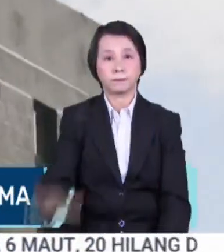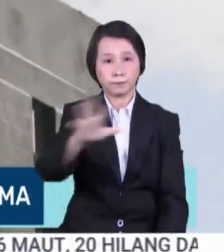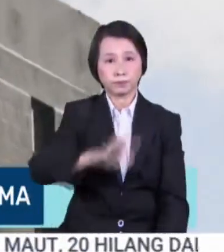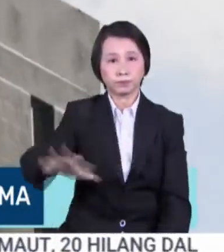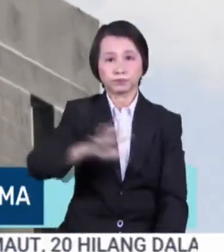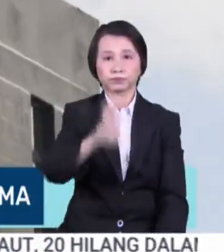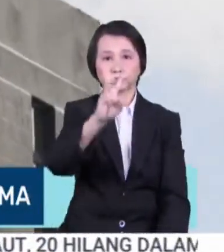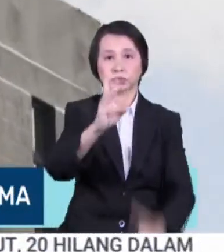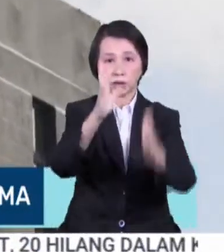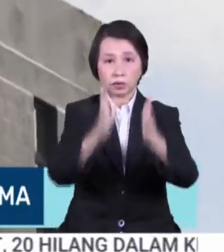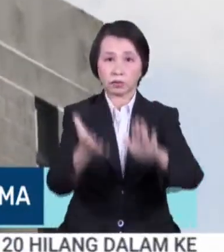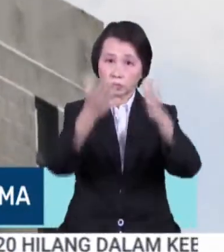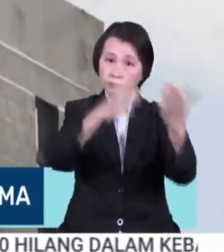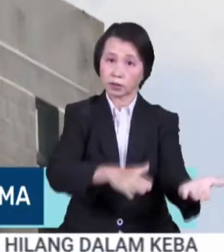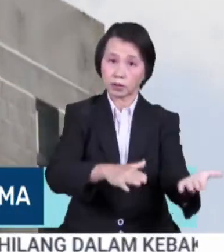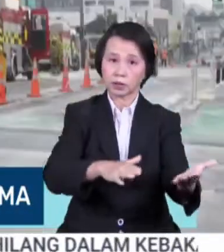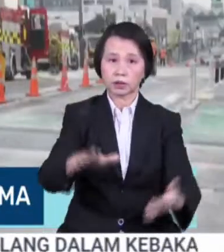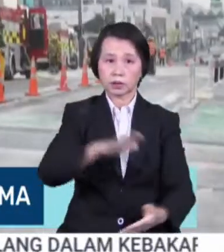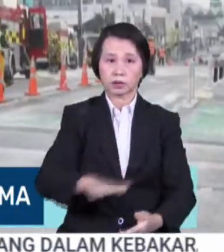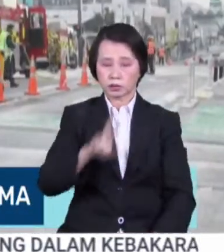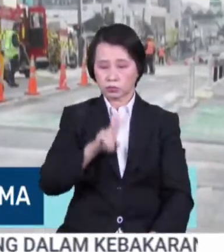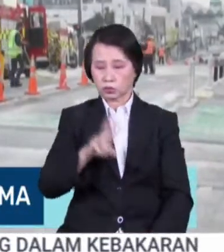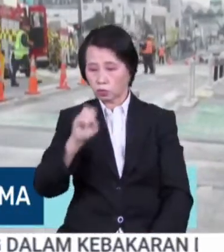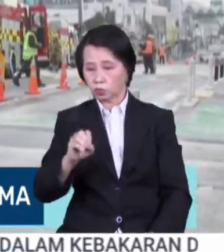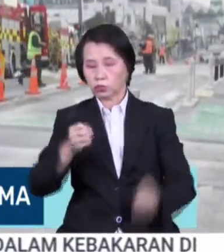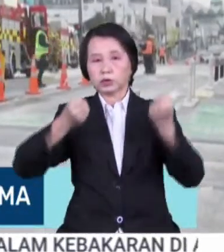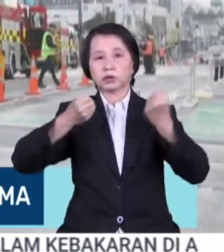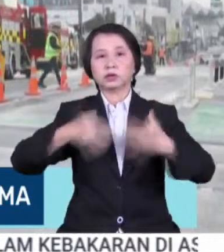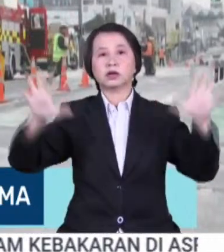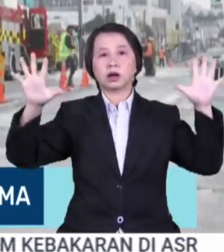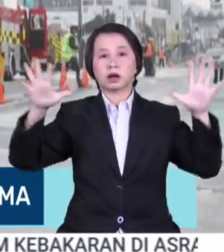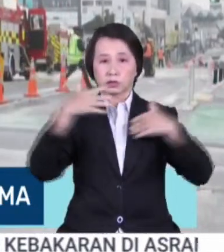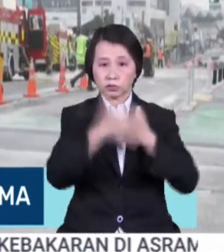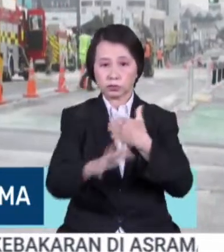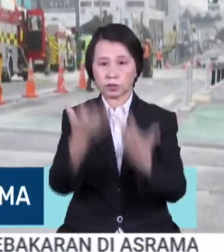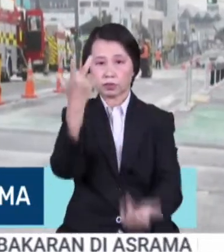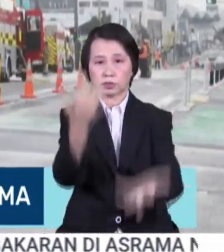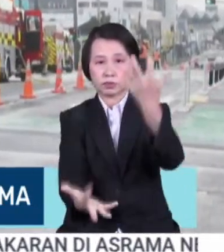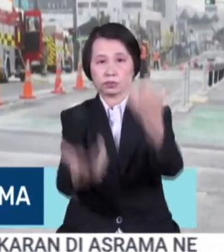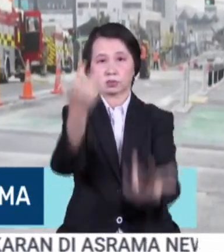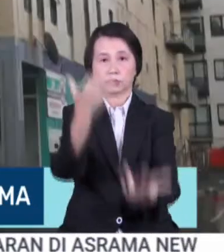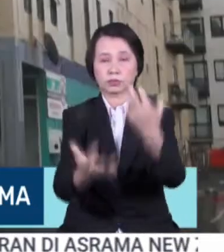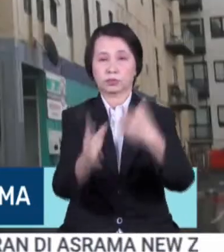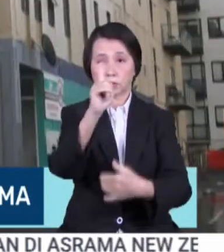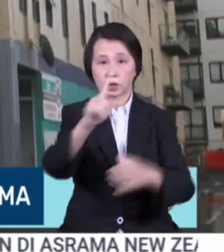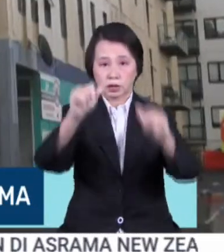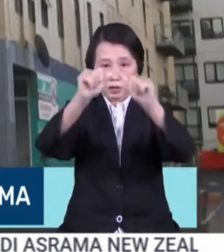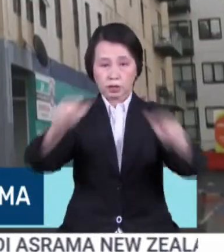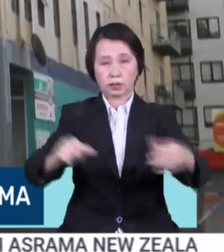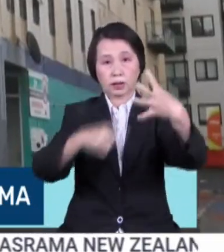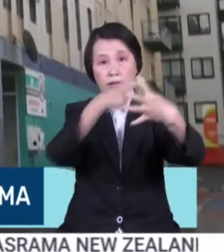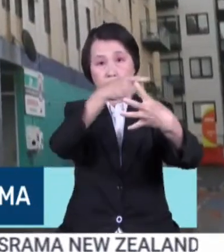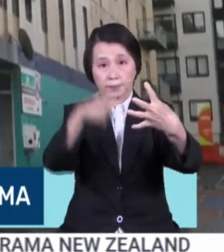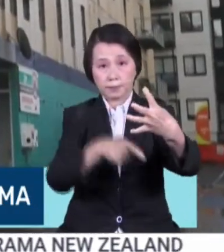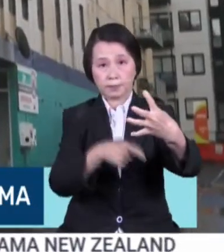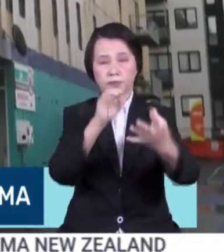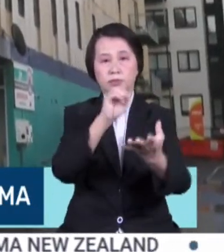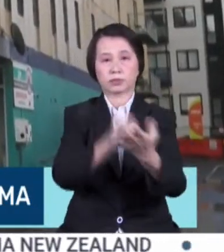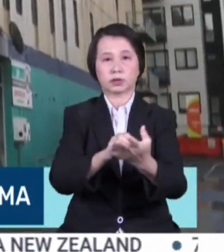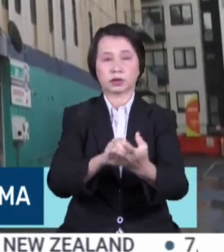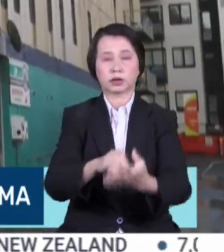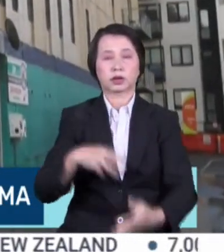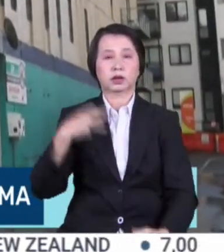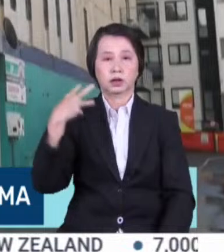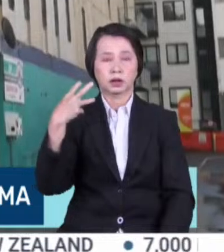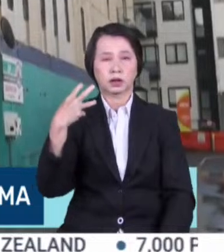Sekurang-kurangnya 6 orang maut, manakala kira-kira 20 lagi hilang selepas kebakaran melanda sebuah asrama 4 tingkat di Wellington, New